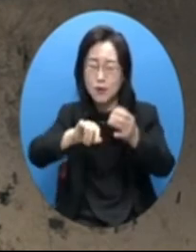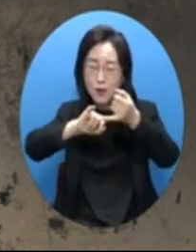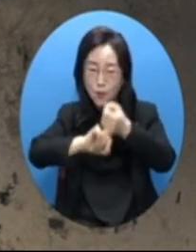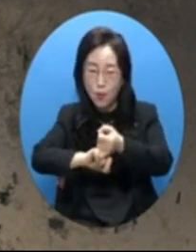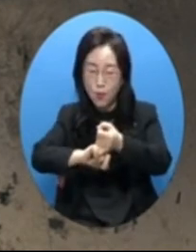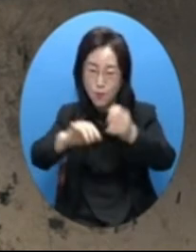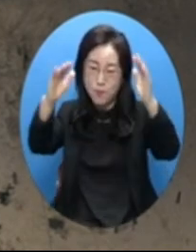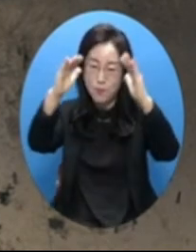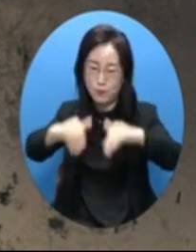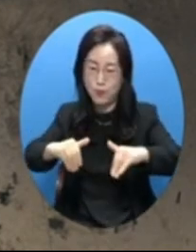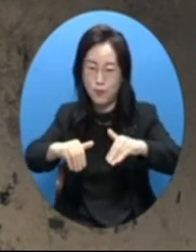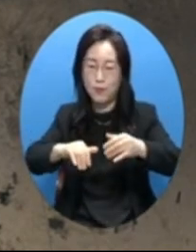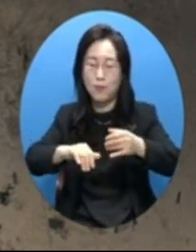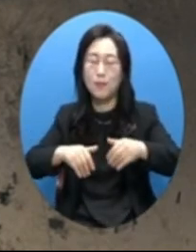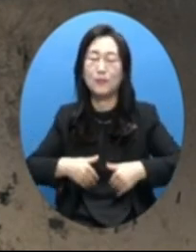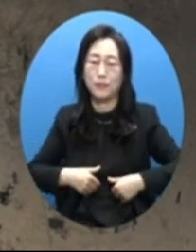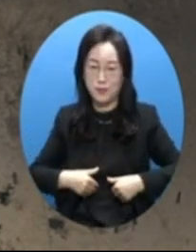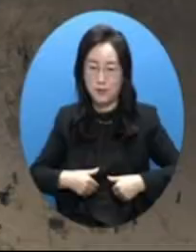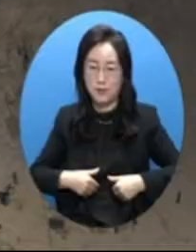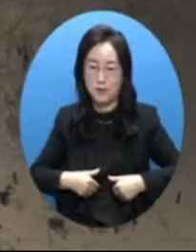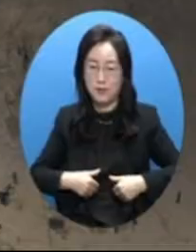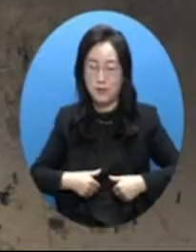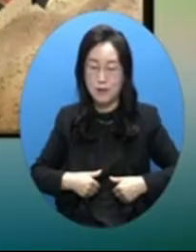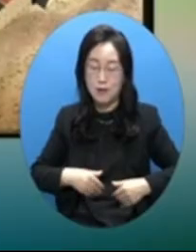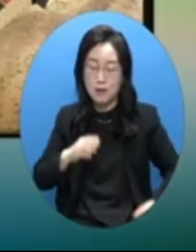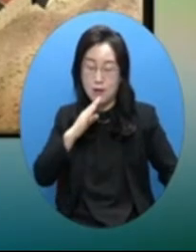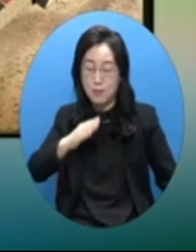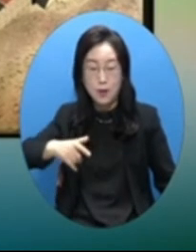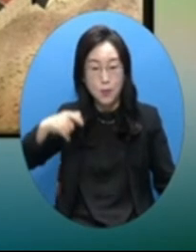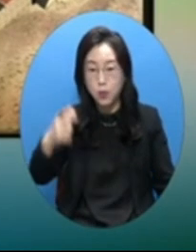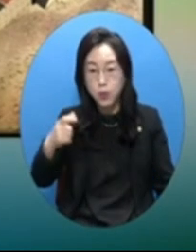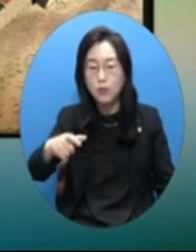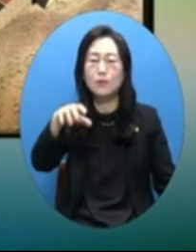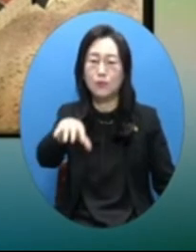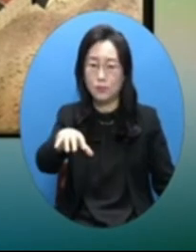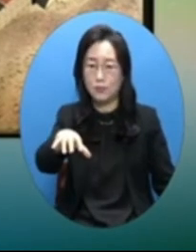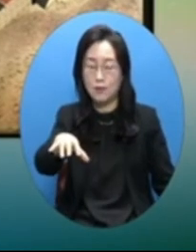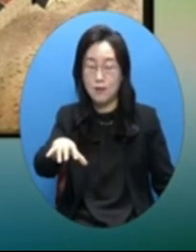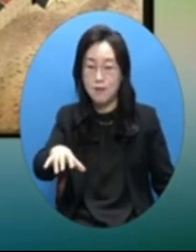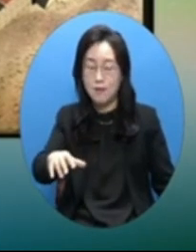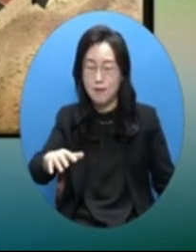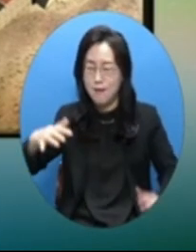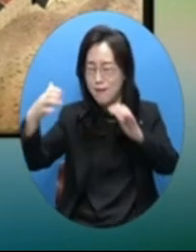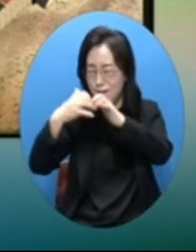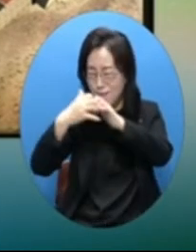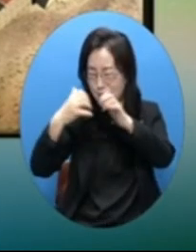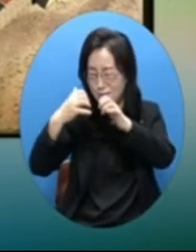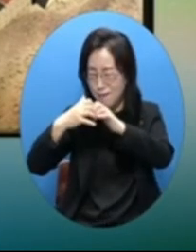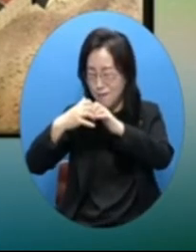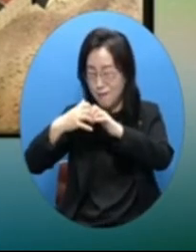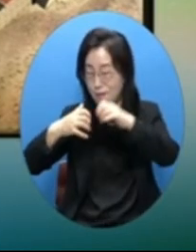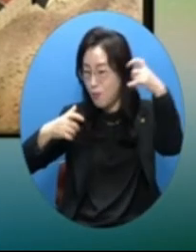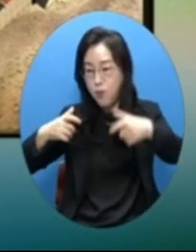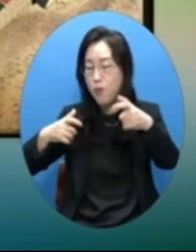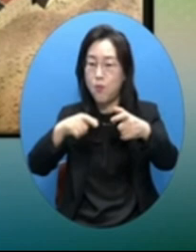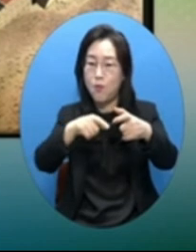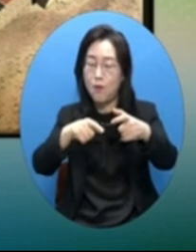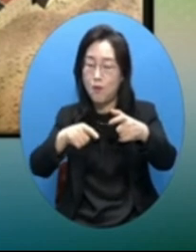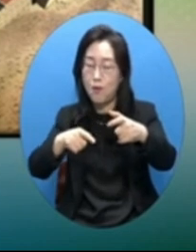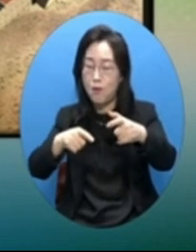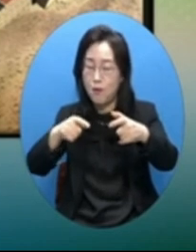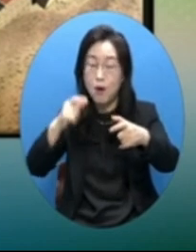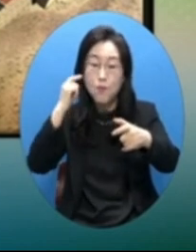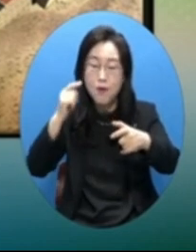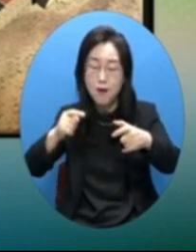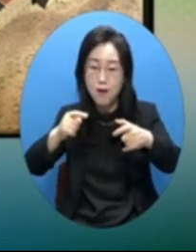그 여리고 성인데 난공불락의 성입니다 많은 조건이 쳐들어왔지만 무너뜨리지 못했습니다 성벽으로